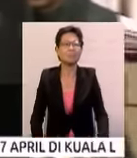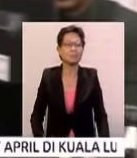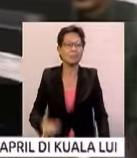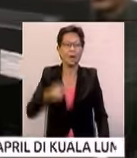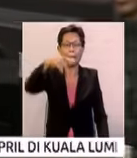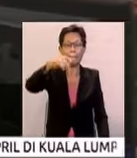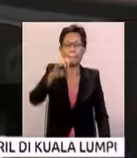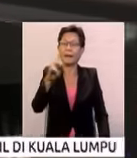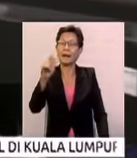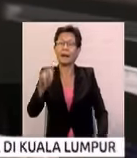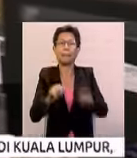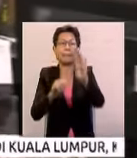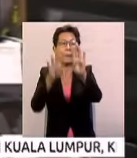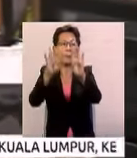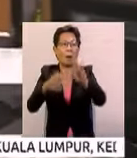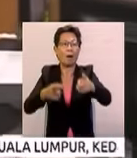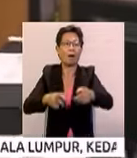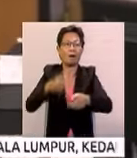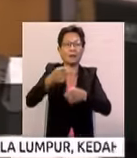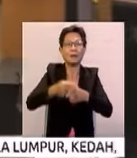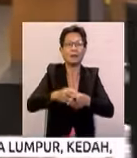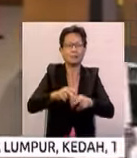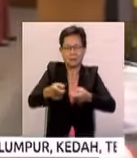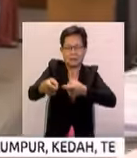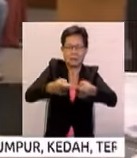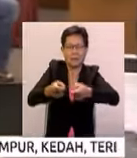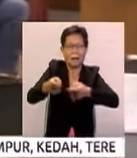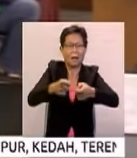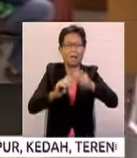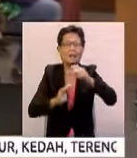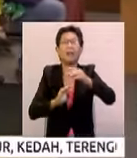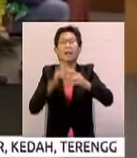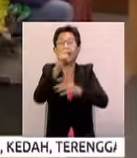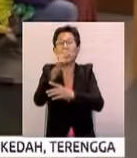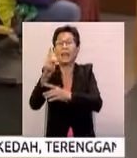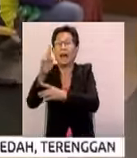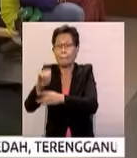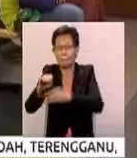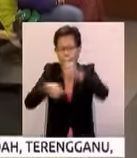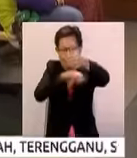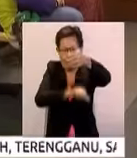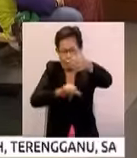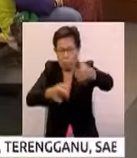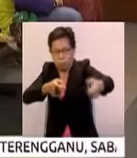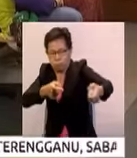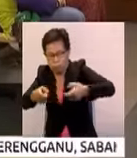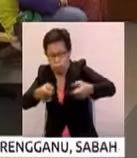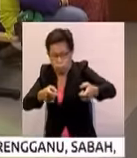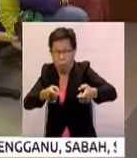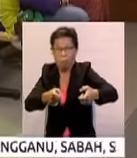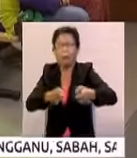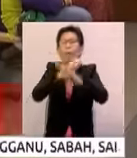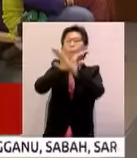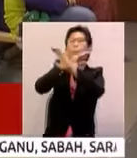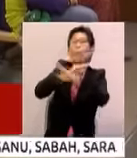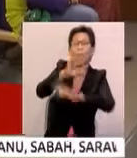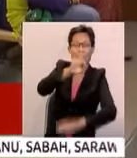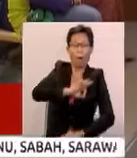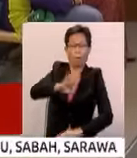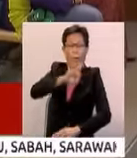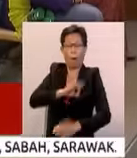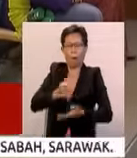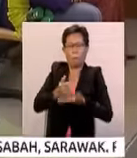Peka B40 dikendalikan oleh anak syarikat di bawah Kementerian Kesihatan iaitu Protect Health, yang mana ia memberi manfaat kepada